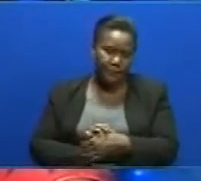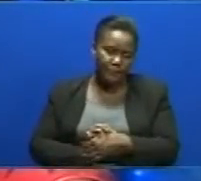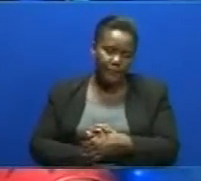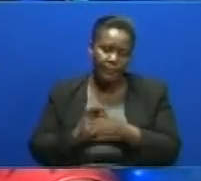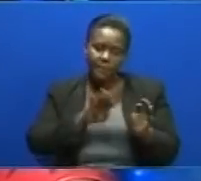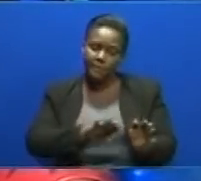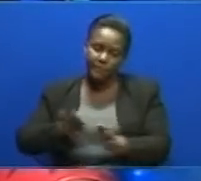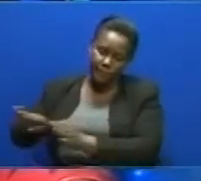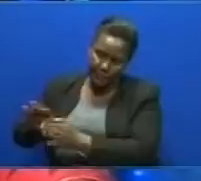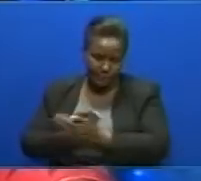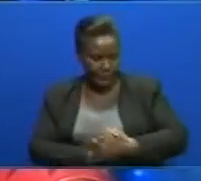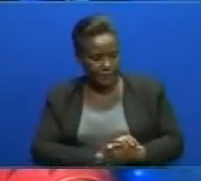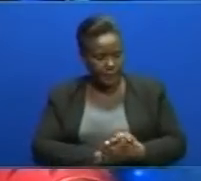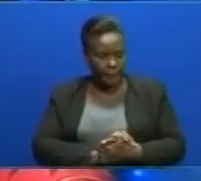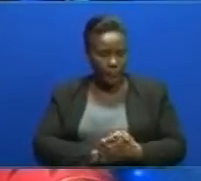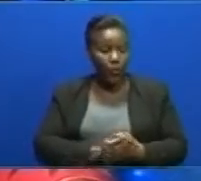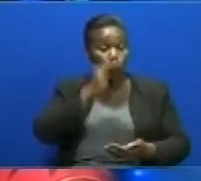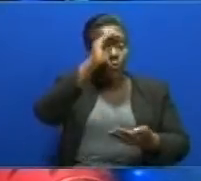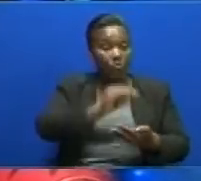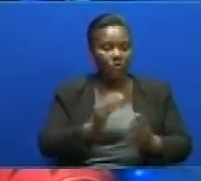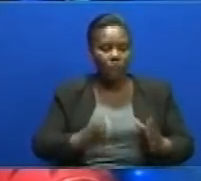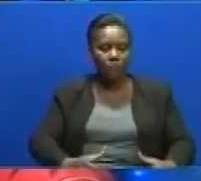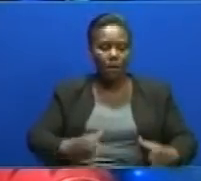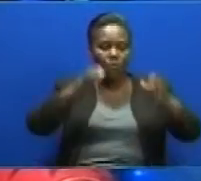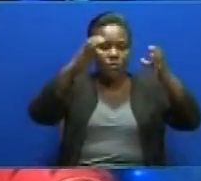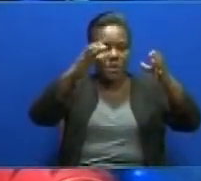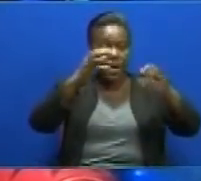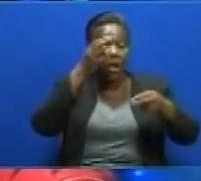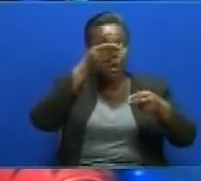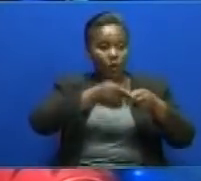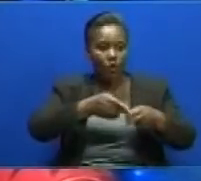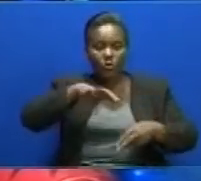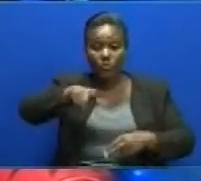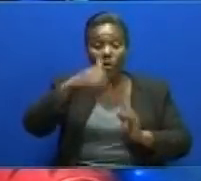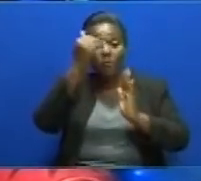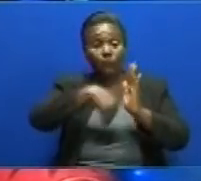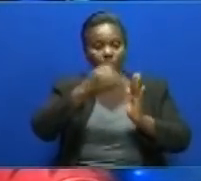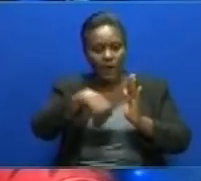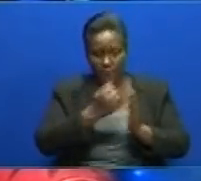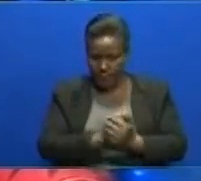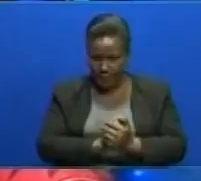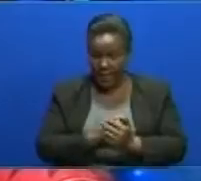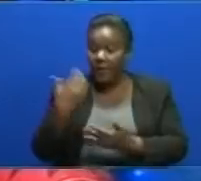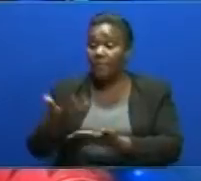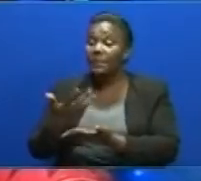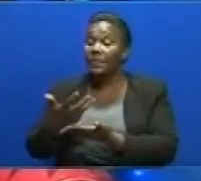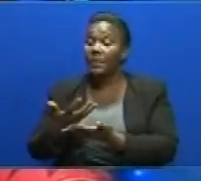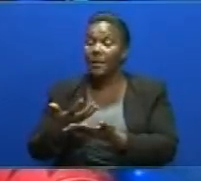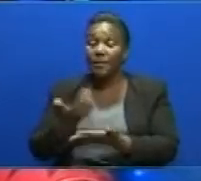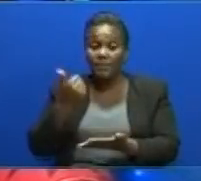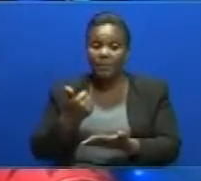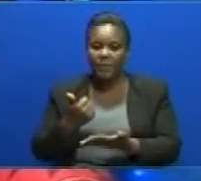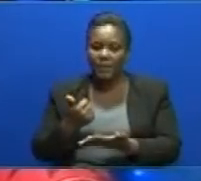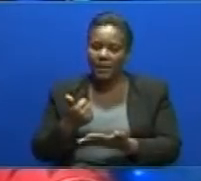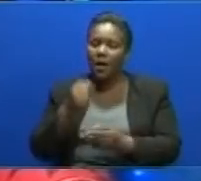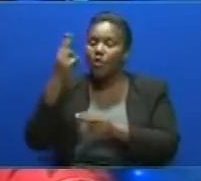Ukosefu wa magunia ya kuhifadhi korosho katika wilaya Masasi mkoani Mtwara umesababisha kiwango kidogo cha korosho kupelekwa mnadani, huku